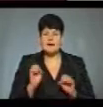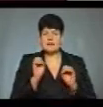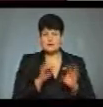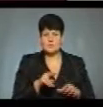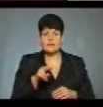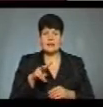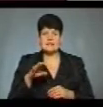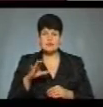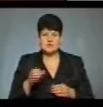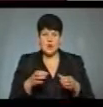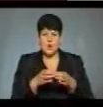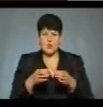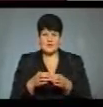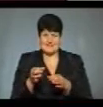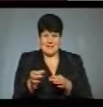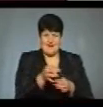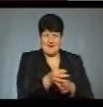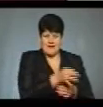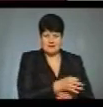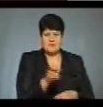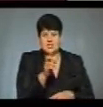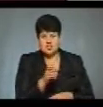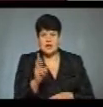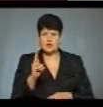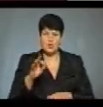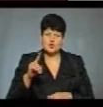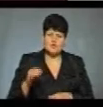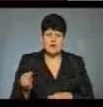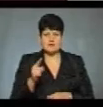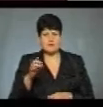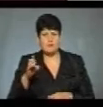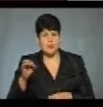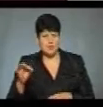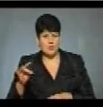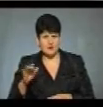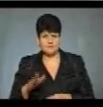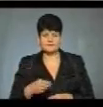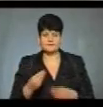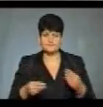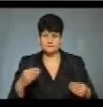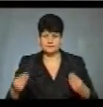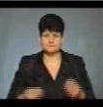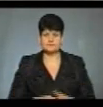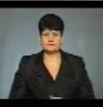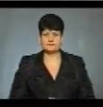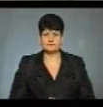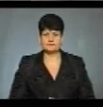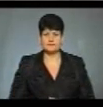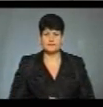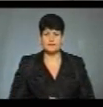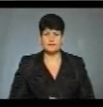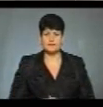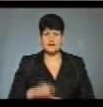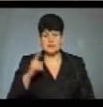пластунські осередки до Бережан, Козови і Зборова. Більше розповість Тарас Бурак. Знає кожен